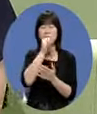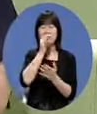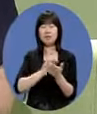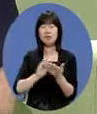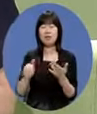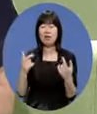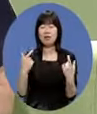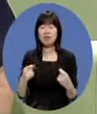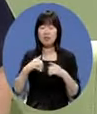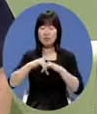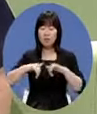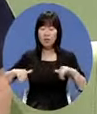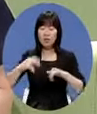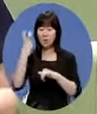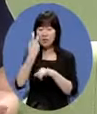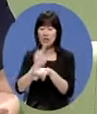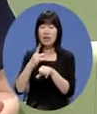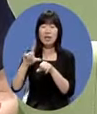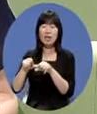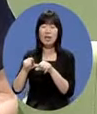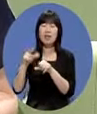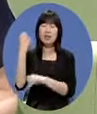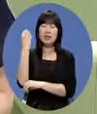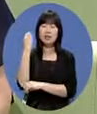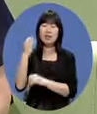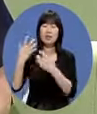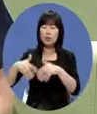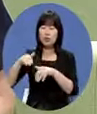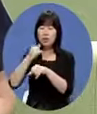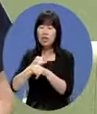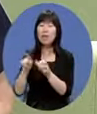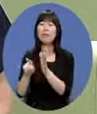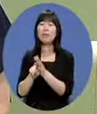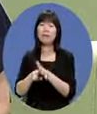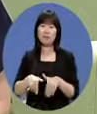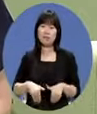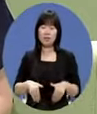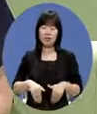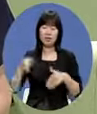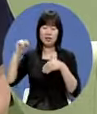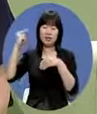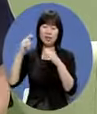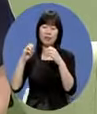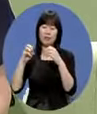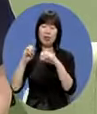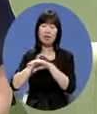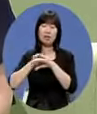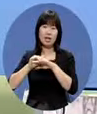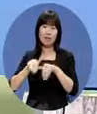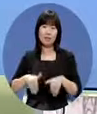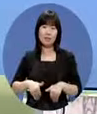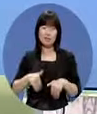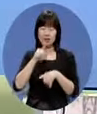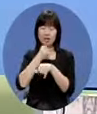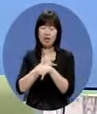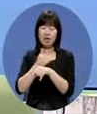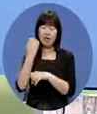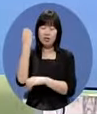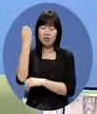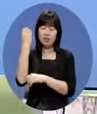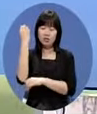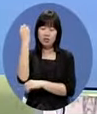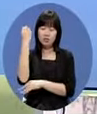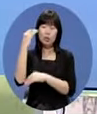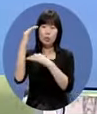그러니까 그렇게 따로 관리할 때 전제 조건이 있어요. 네. 뭐냐면 믿음이 있어야 되고요. 그다음에 대화가 잘 되어야 돼요. 아. 이 전제 조건이